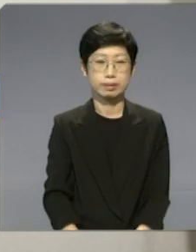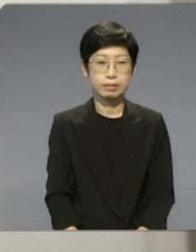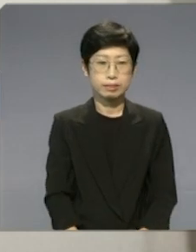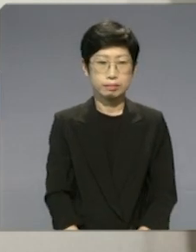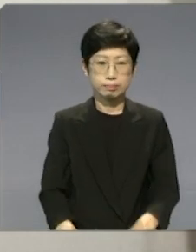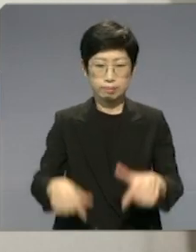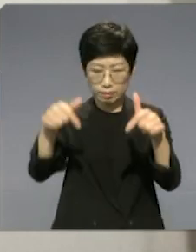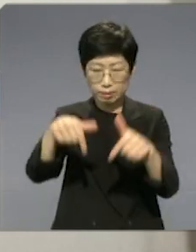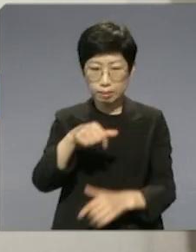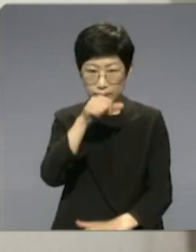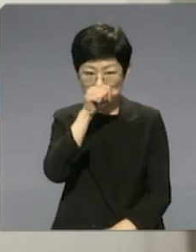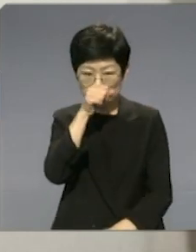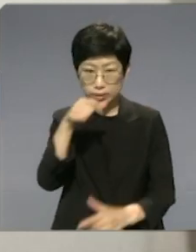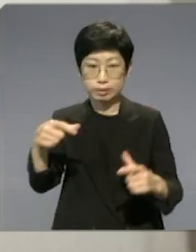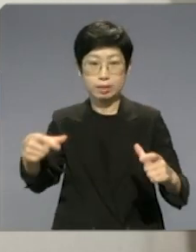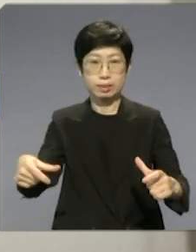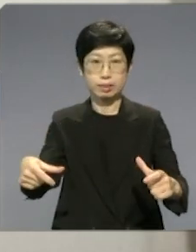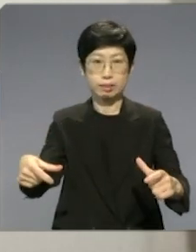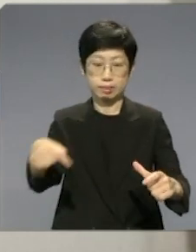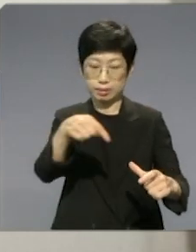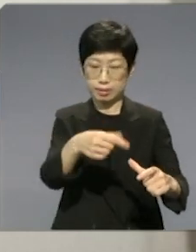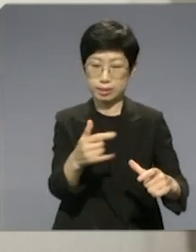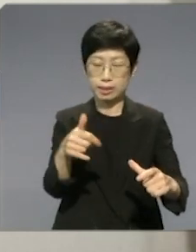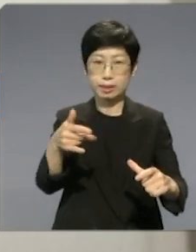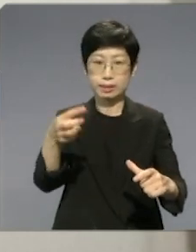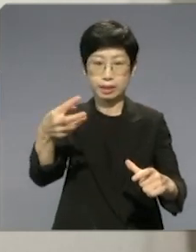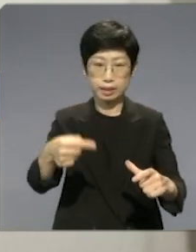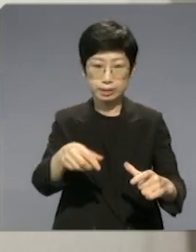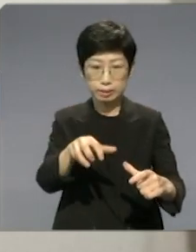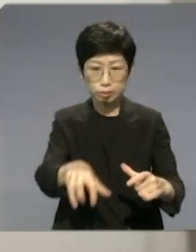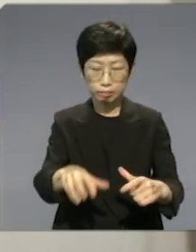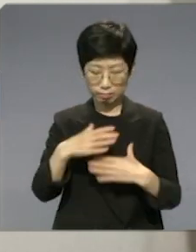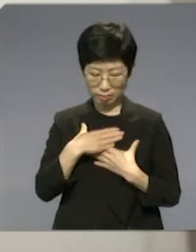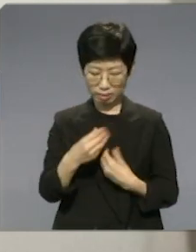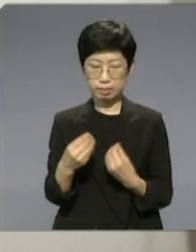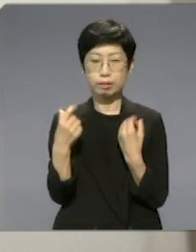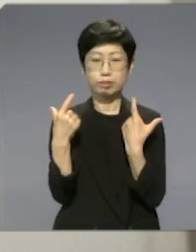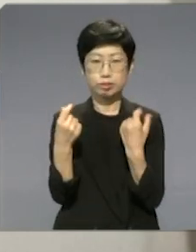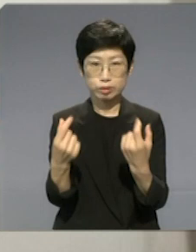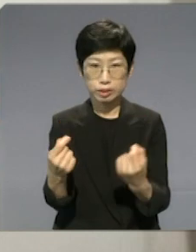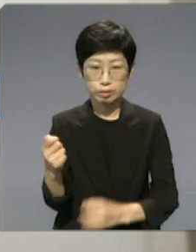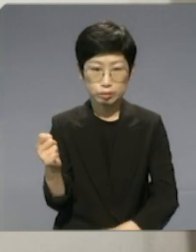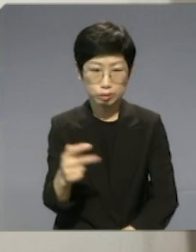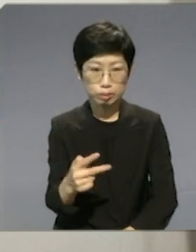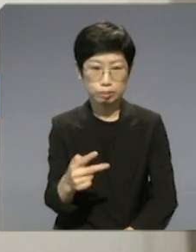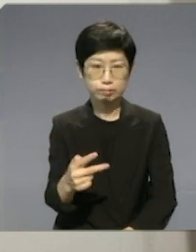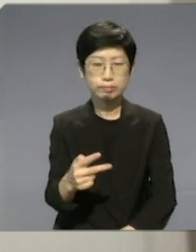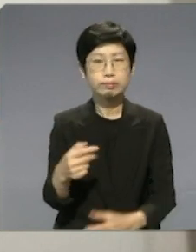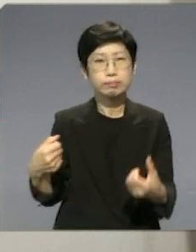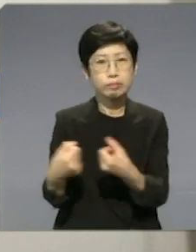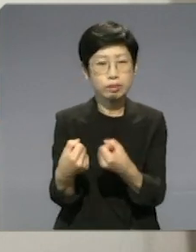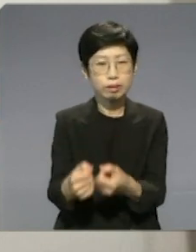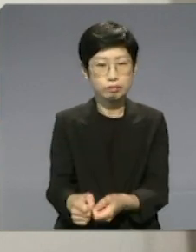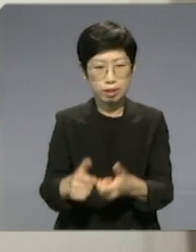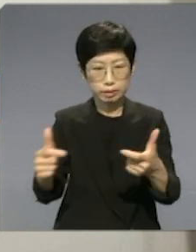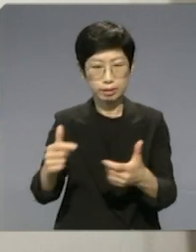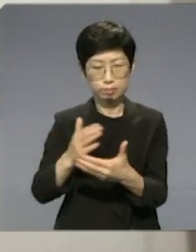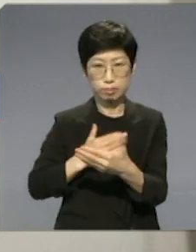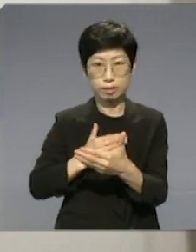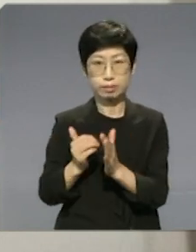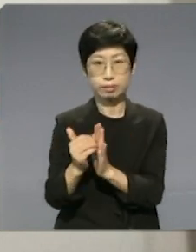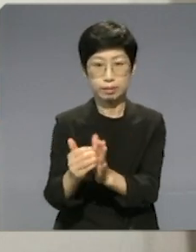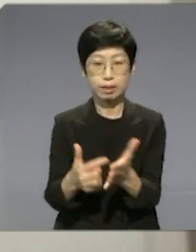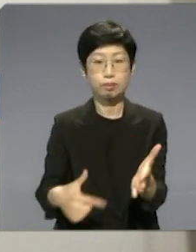the whole of West Africa, Niger has been seen as really one of the kind of key linchpins in trying to